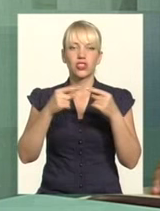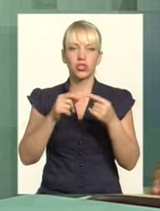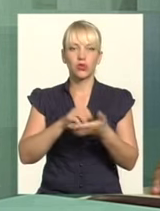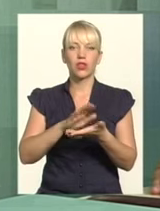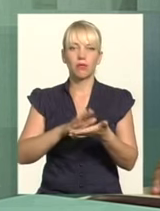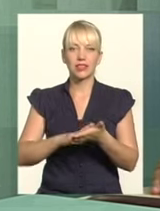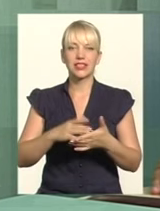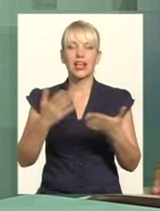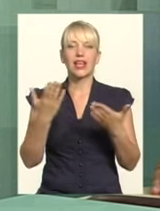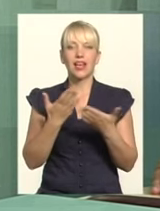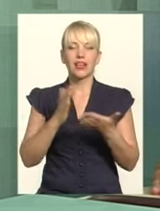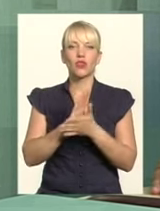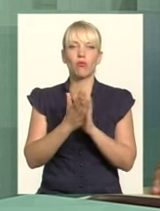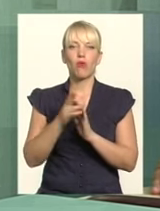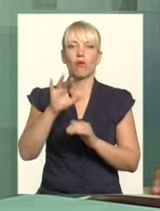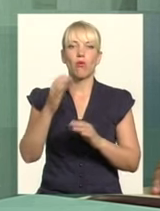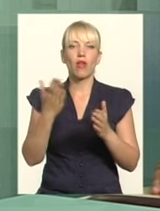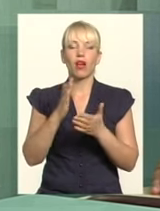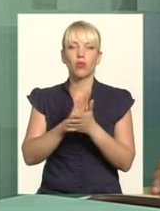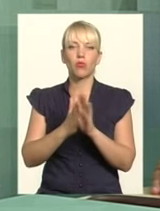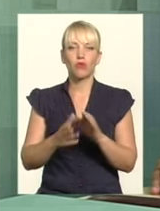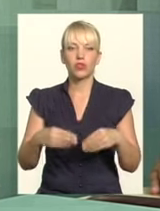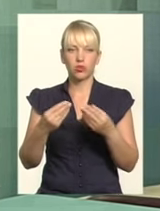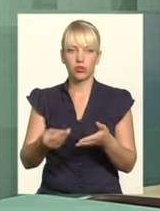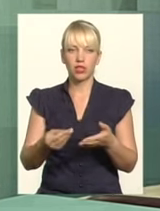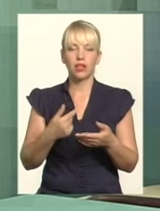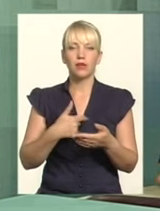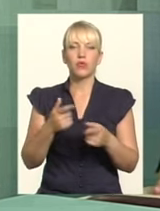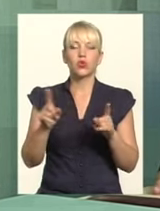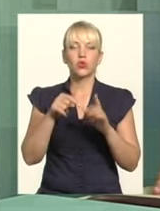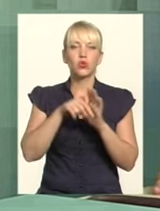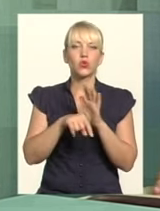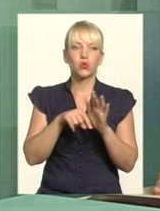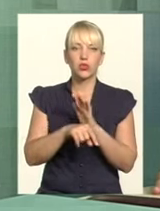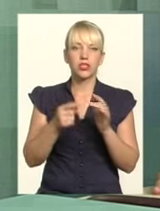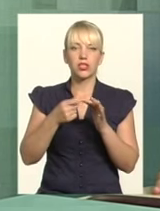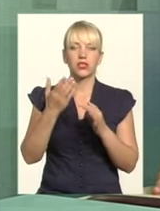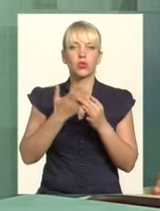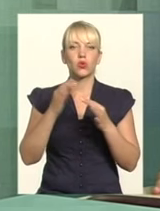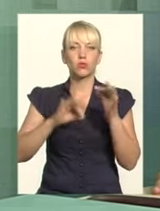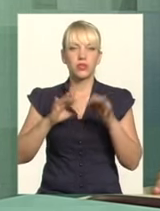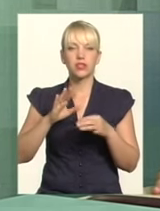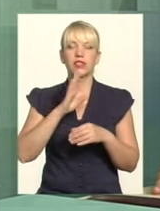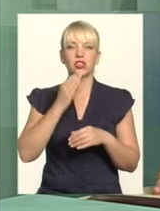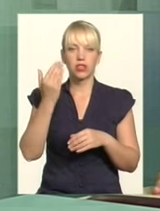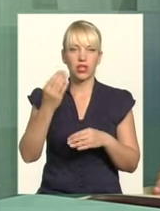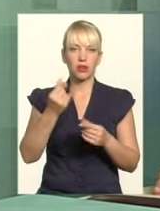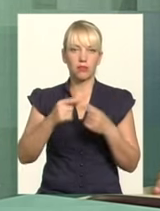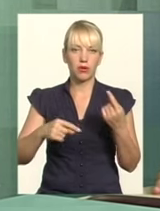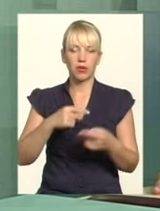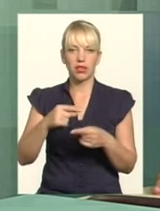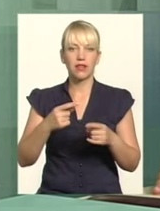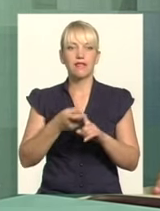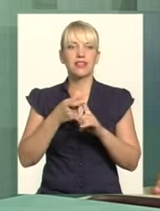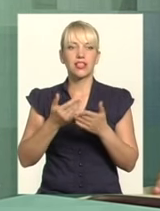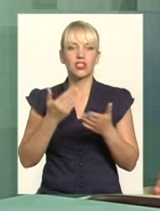яким умовам надаються. Я знаю, які умови надаються. Що стосується, якщо субсидія, вона підприємець, то в залежності,